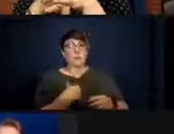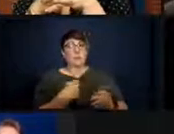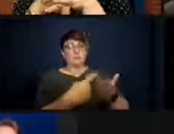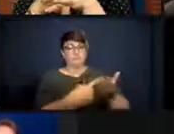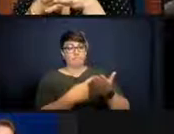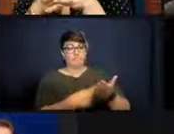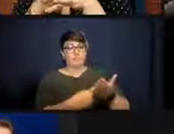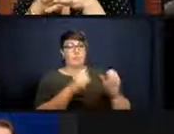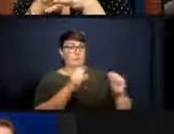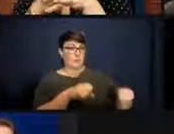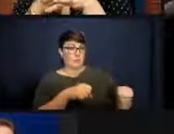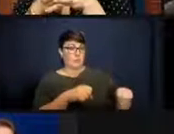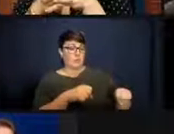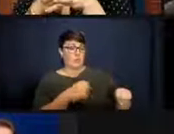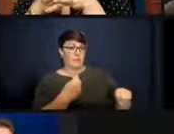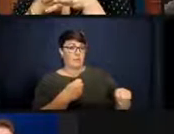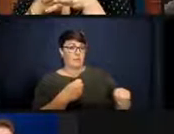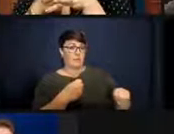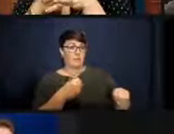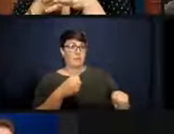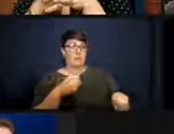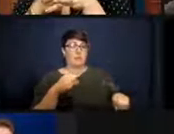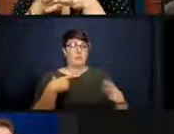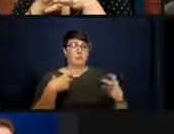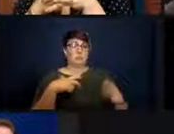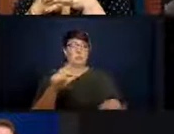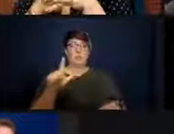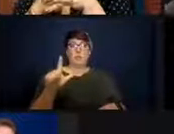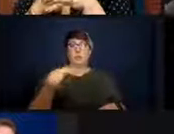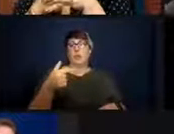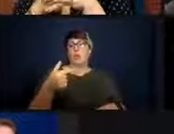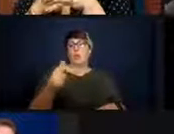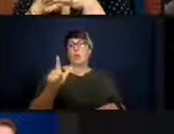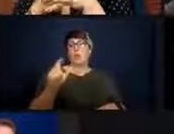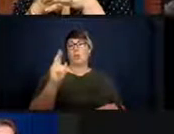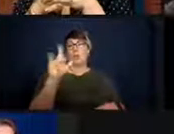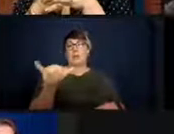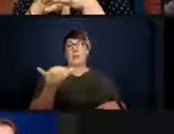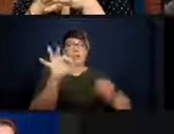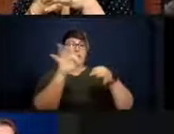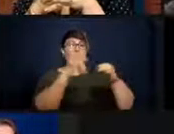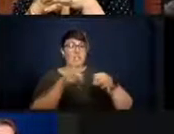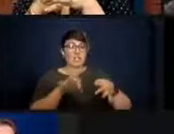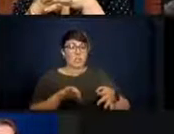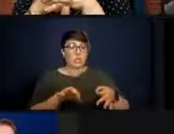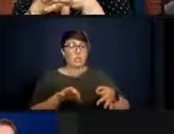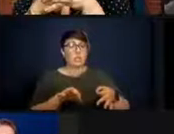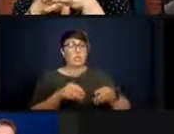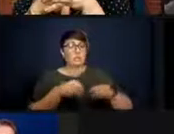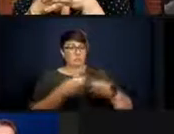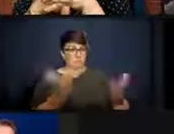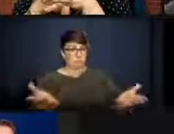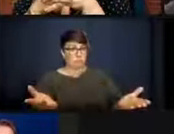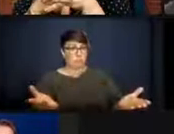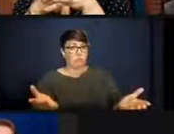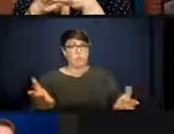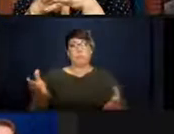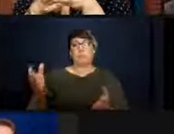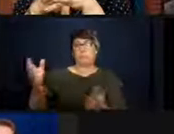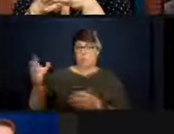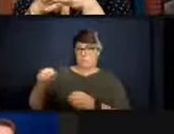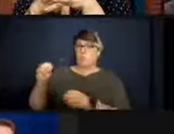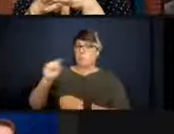التي ناقشناها هي إمكانية الحصول على مسرد المصطلحات أو التعريفات. هل هذا أمر لازال